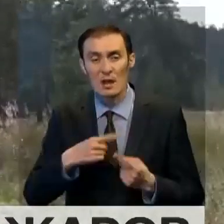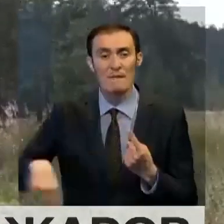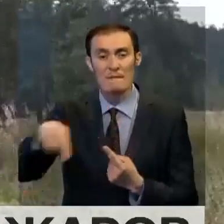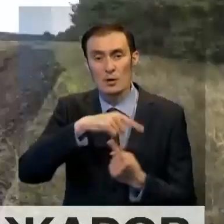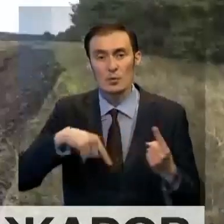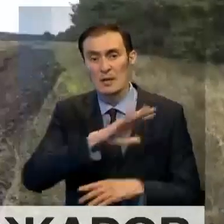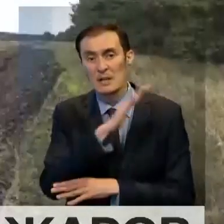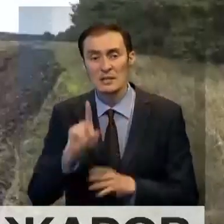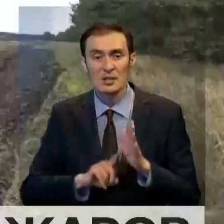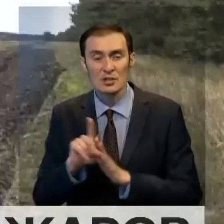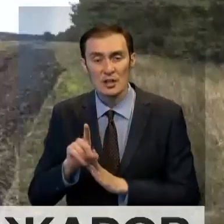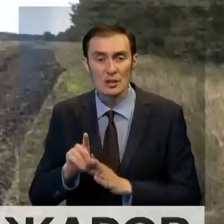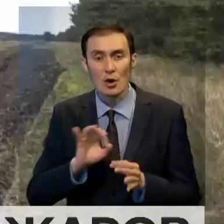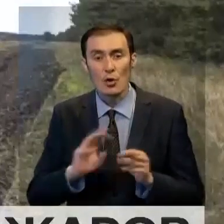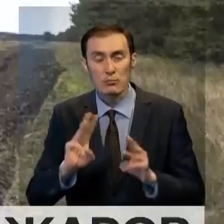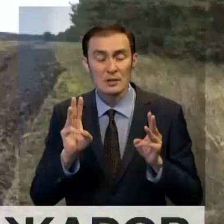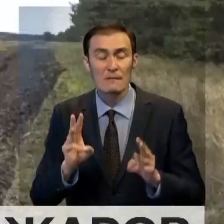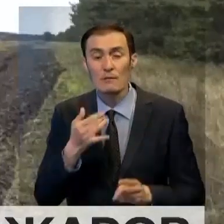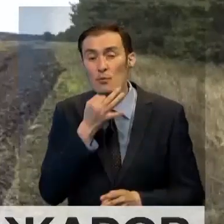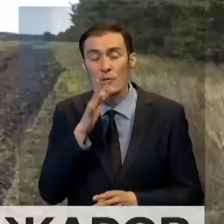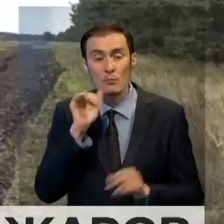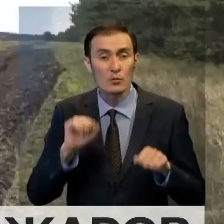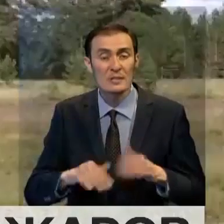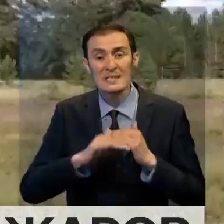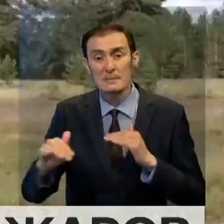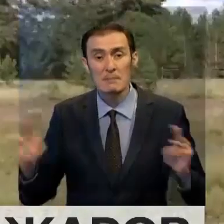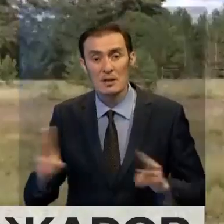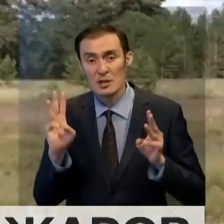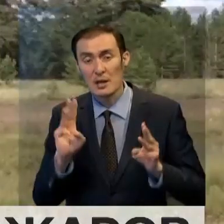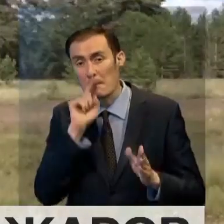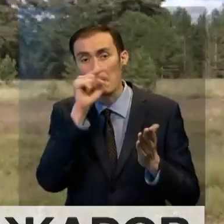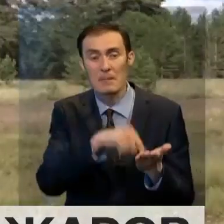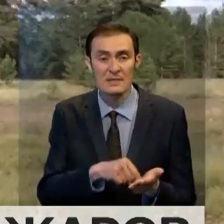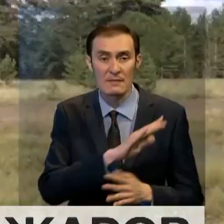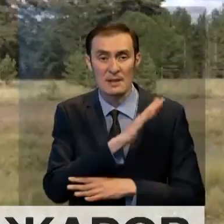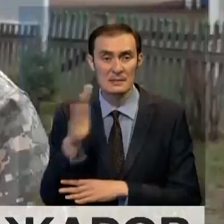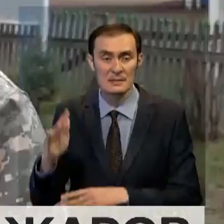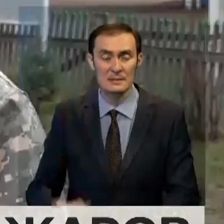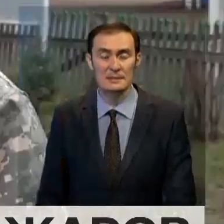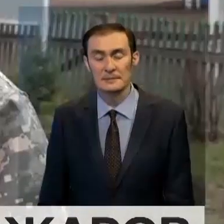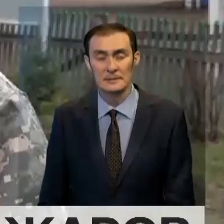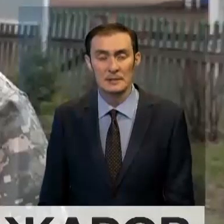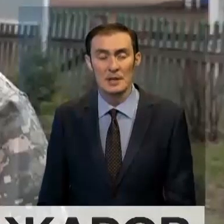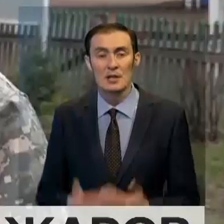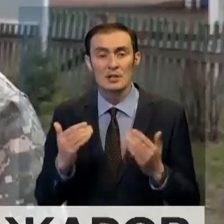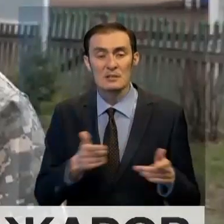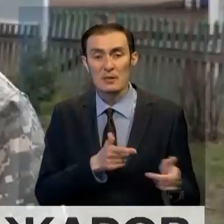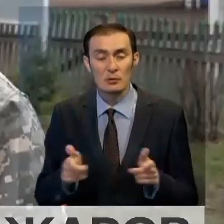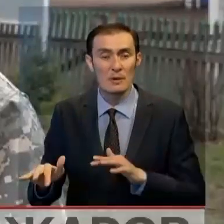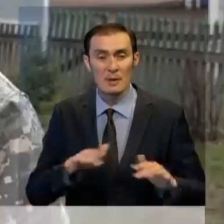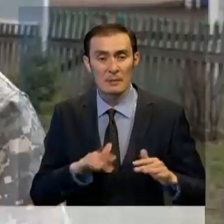леса начались весенние отжиги. В любую минуту пожар со степи может проникнуть в Сосновый Бор. Отработали все